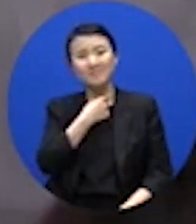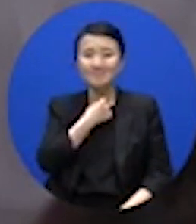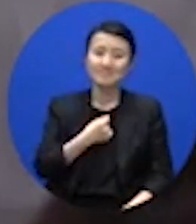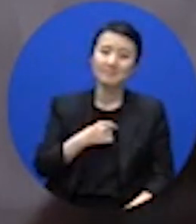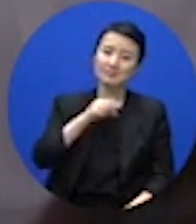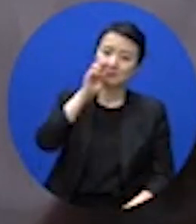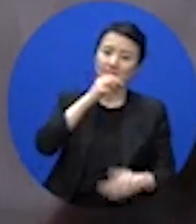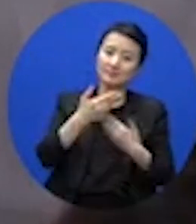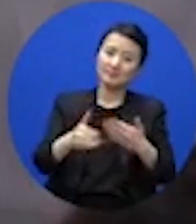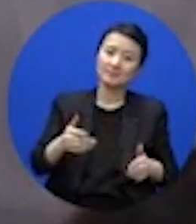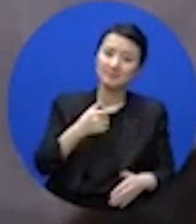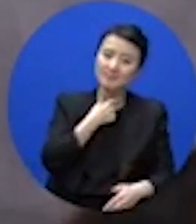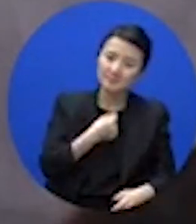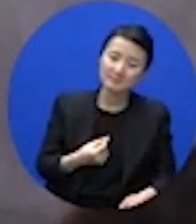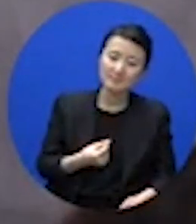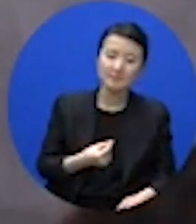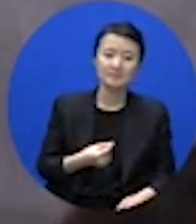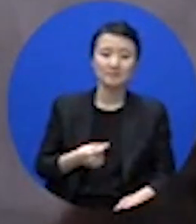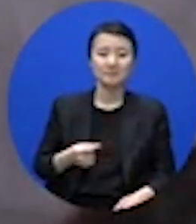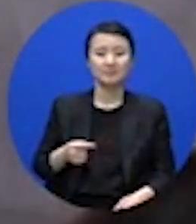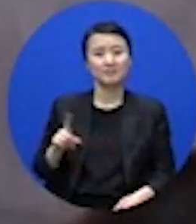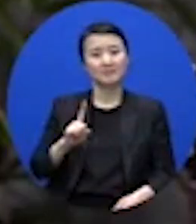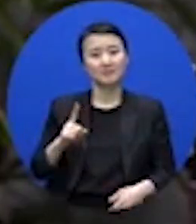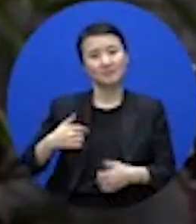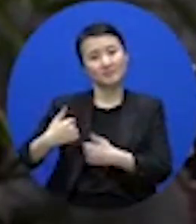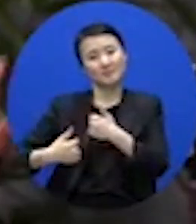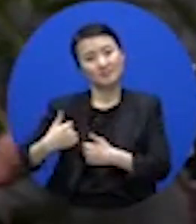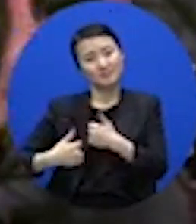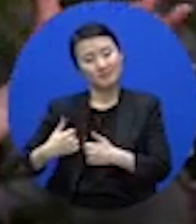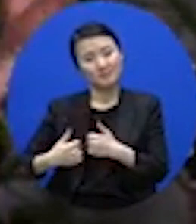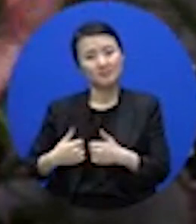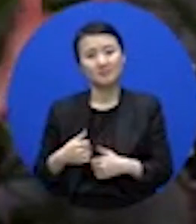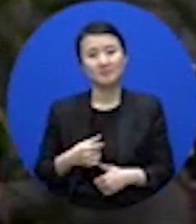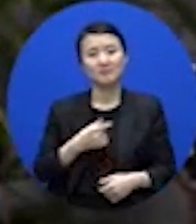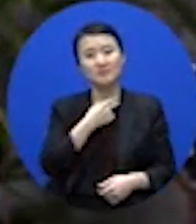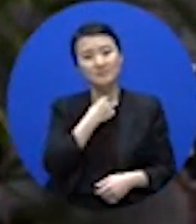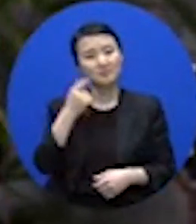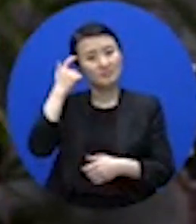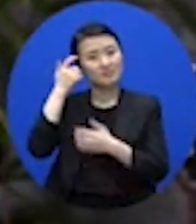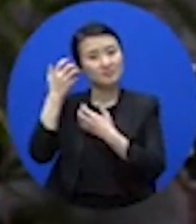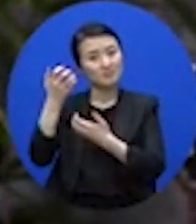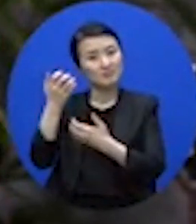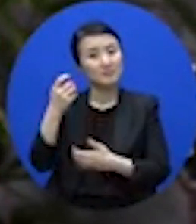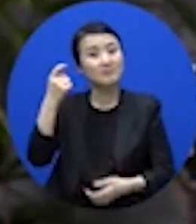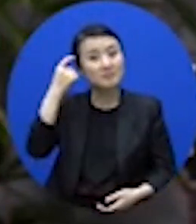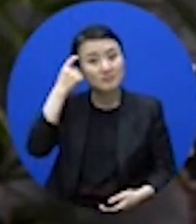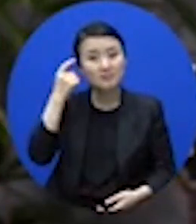여러분 오디션 프로그램 많잖아요. 특히 우리나라에서. 왜 이런 것들에 열광할까요?